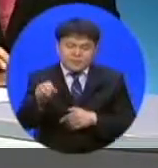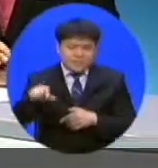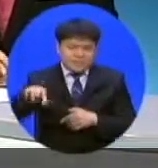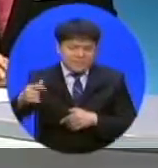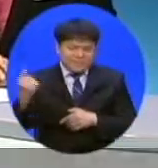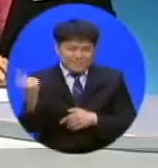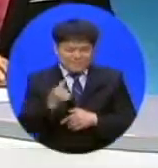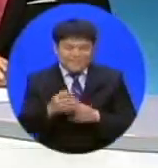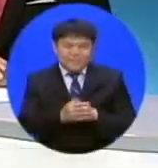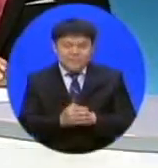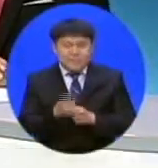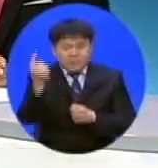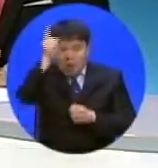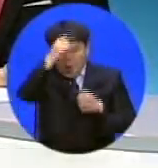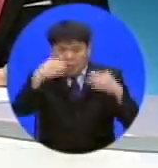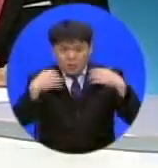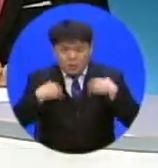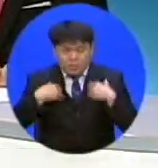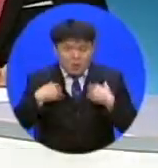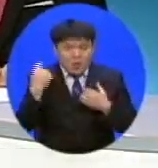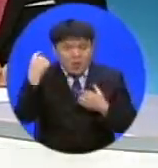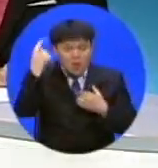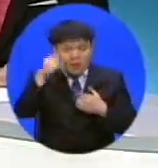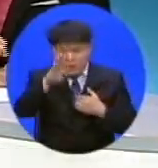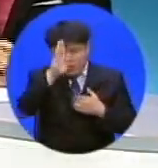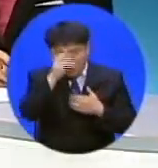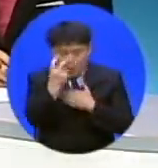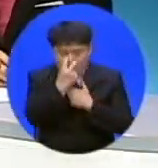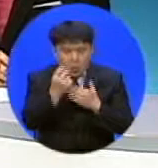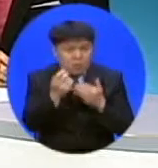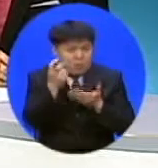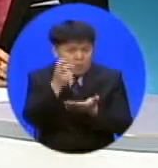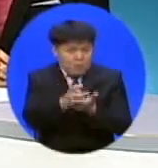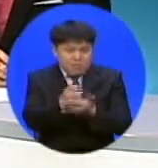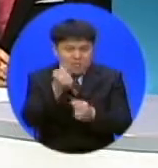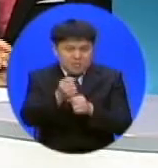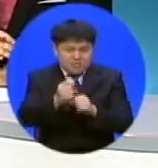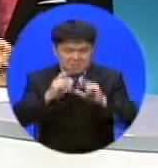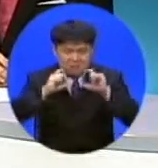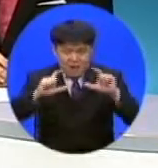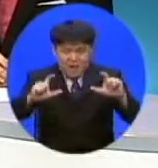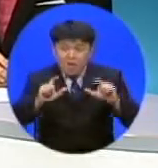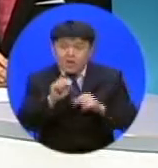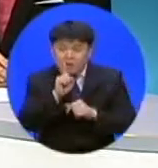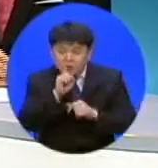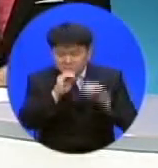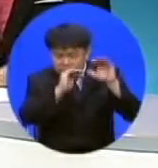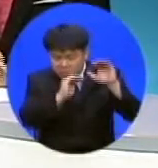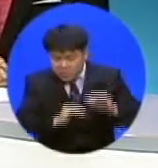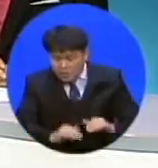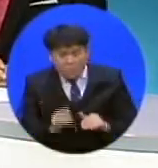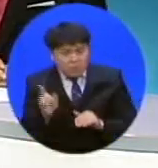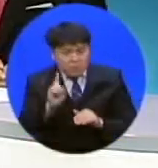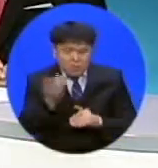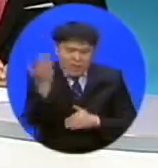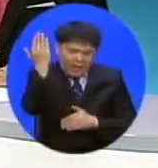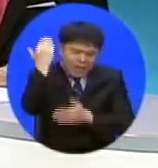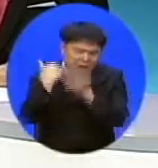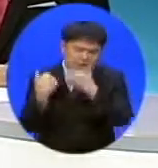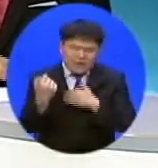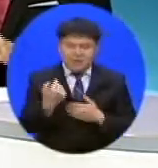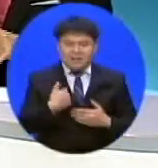정부가 정신보건법을 입법 예고했습니다. 네. 그 내용을 이제 좀 들여다보면 정신과나 단순 상담만 정신과에 가서